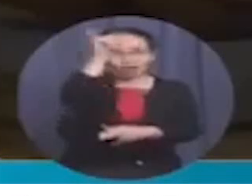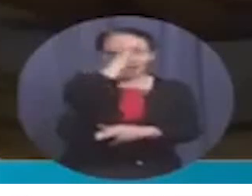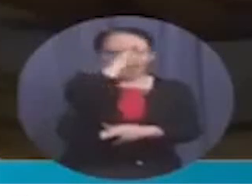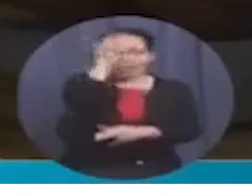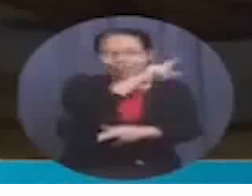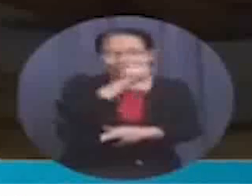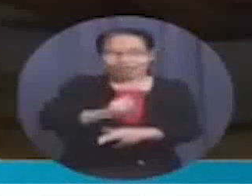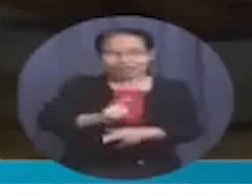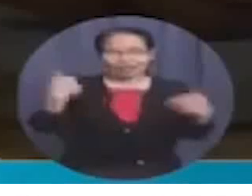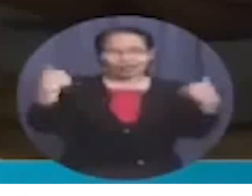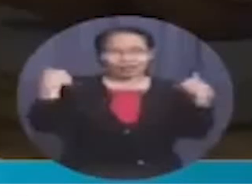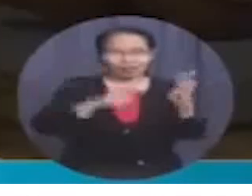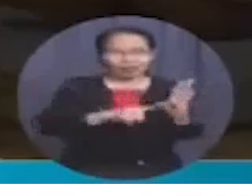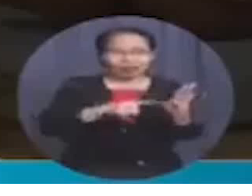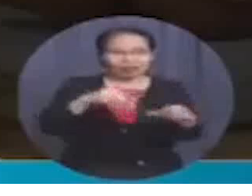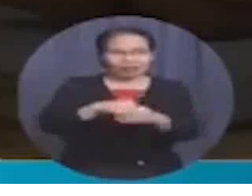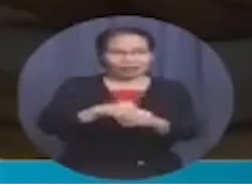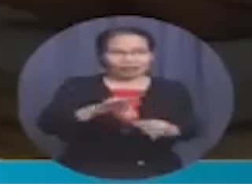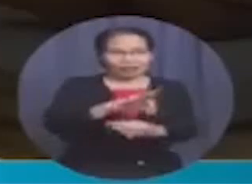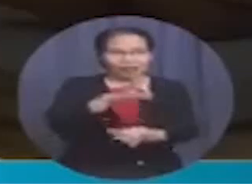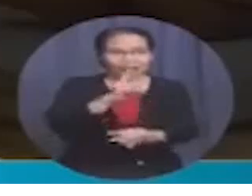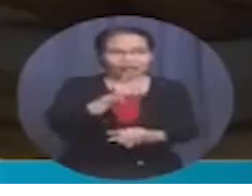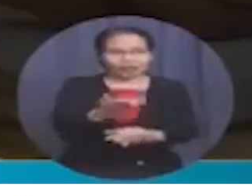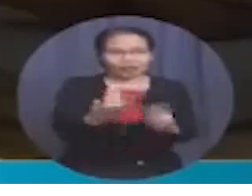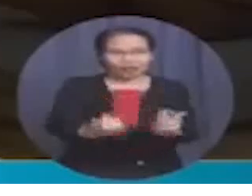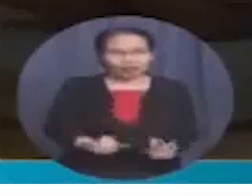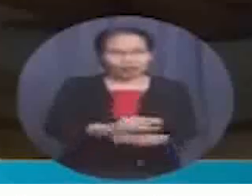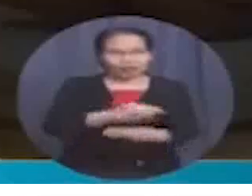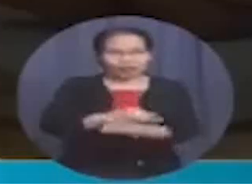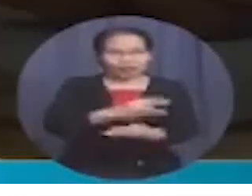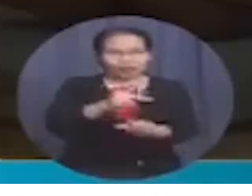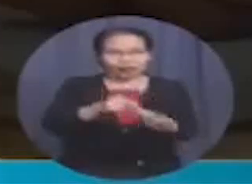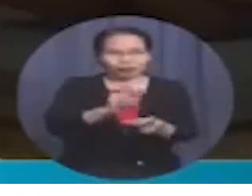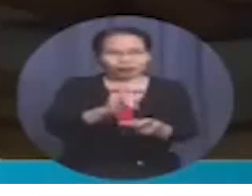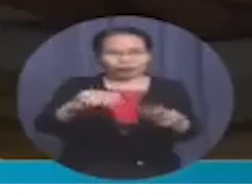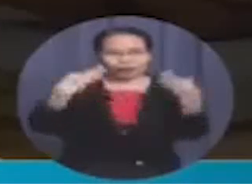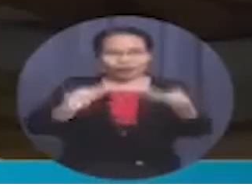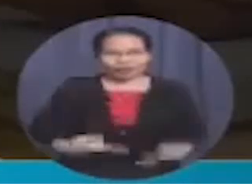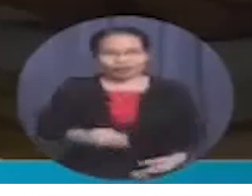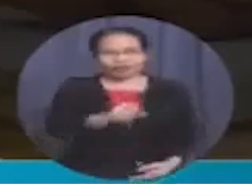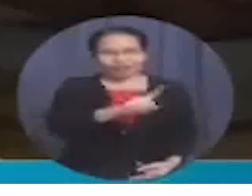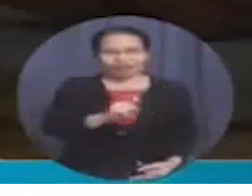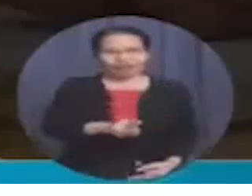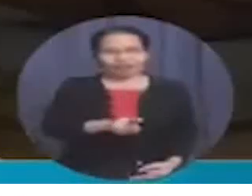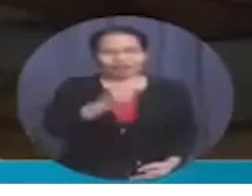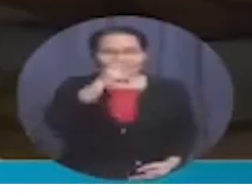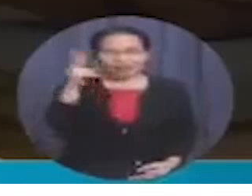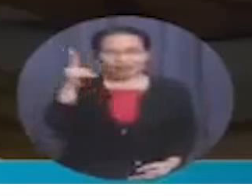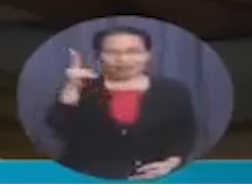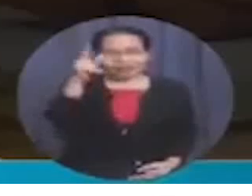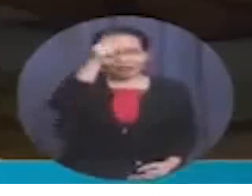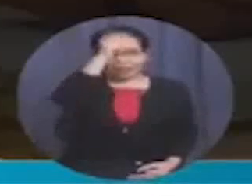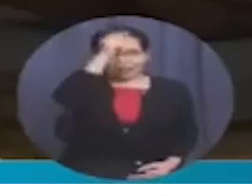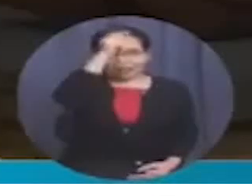Tangang-tanga na ba kayo? Nagsimula na kayo sa espiritu at ngayon magtatapos kayo sa laman? Kita mo,